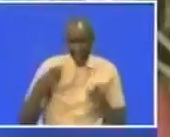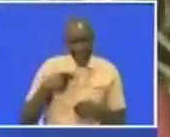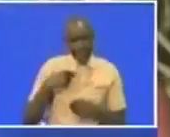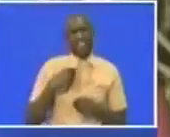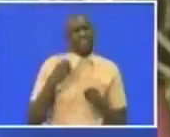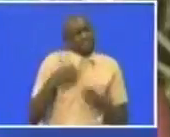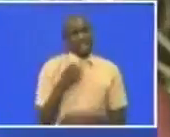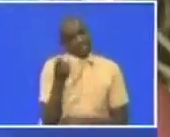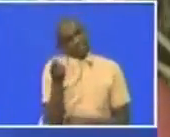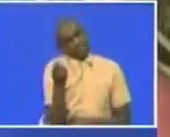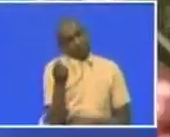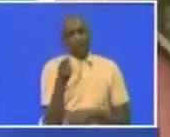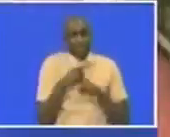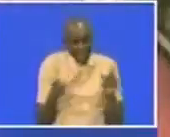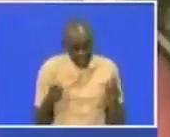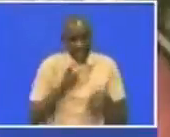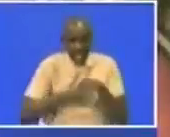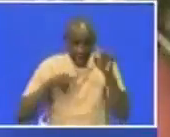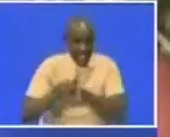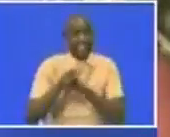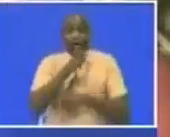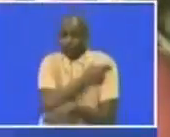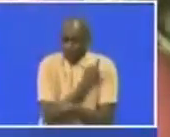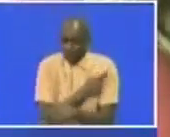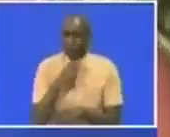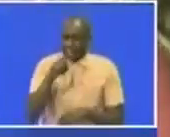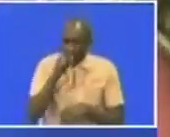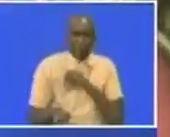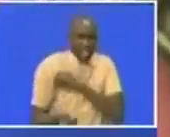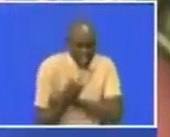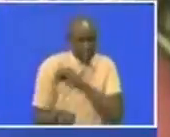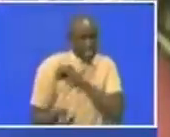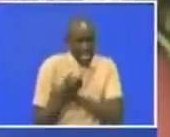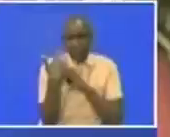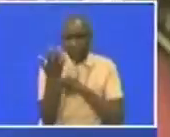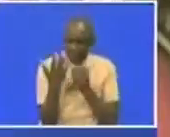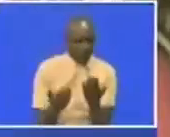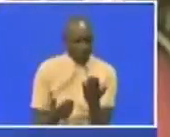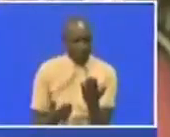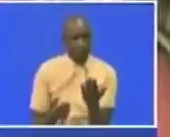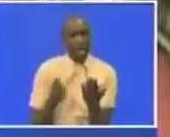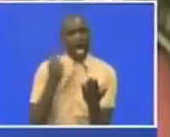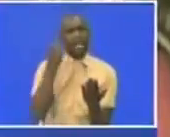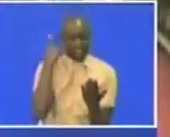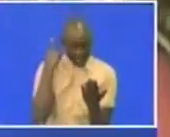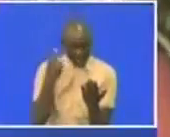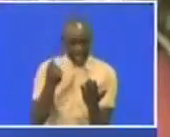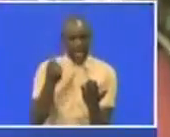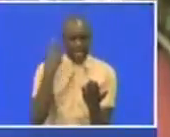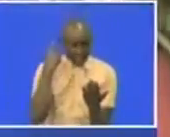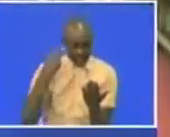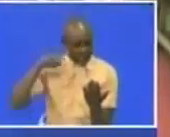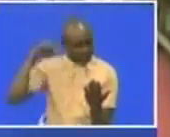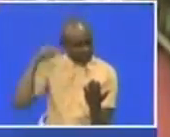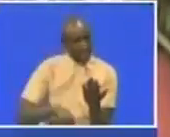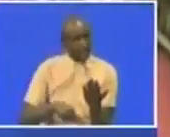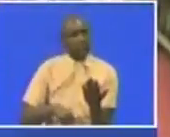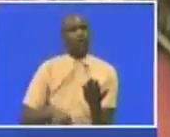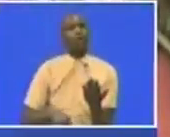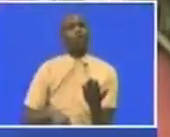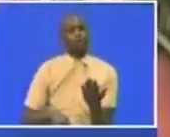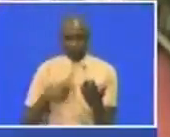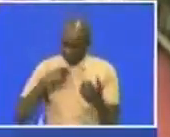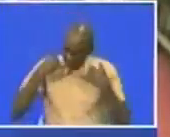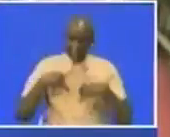na hofu kidogo, lakini nilipoenda hospitali nikasomewa ile karatasi, nikaelewa kwa undani. Nikasema hata mimi